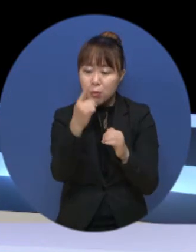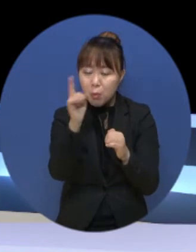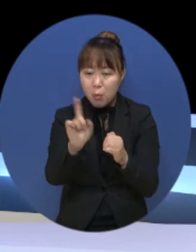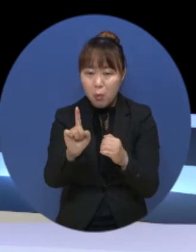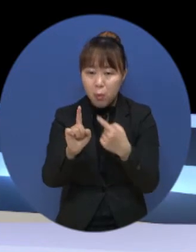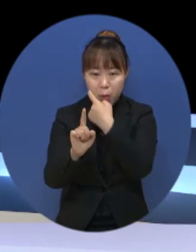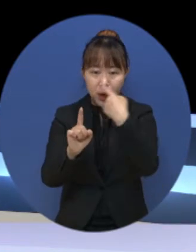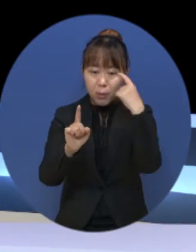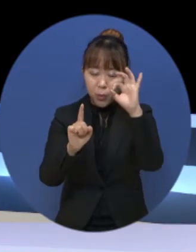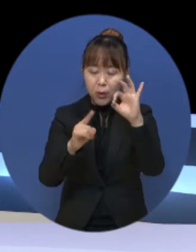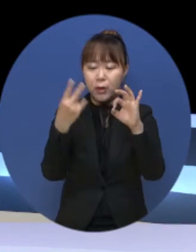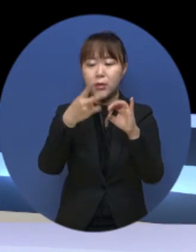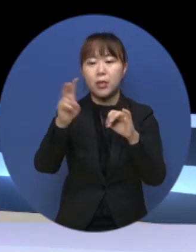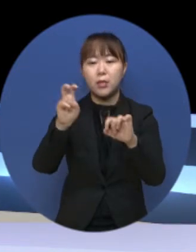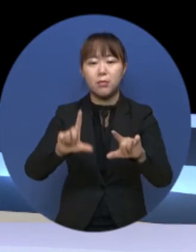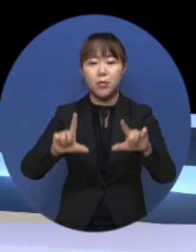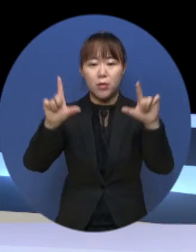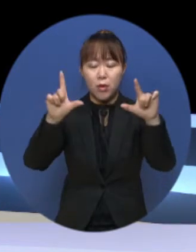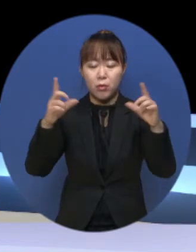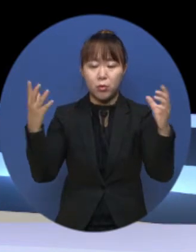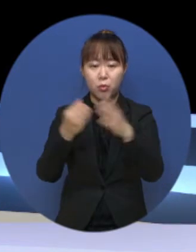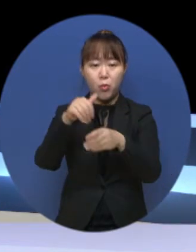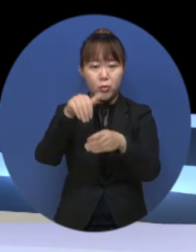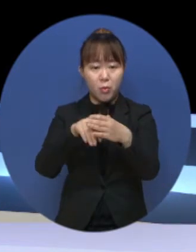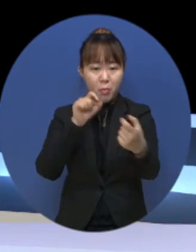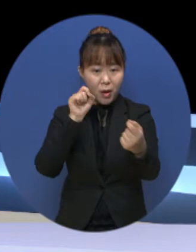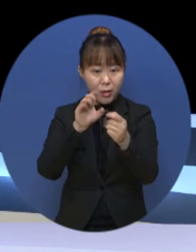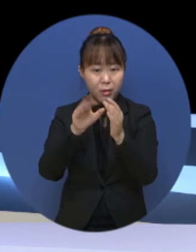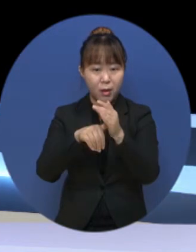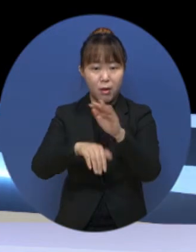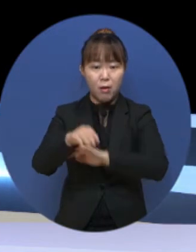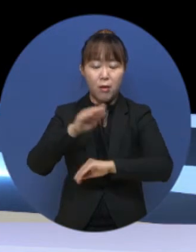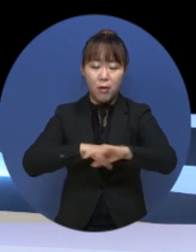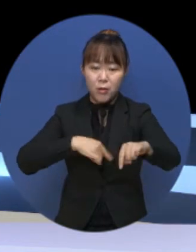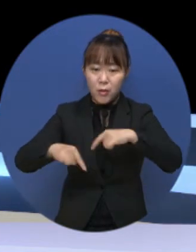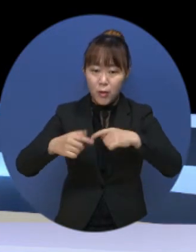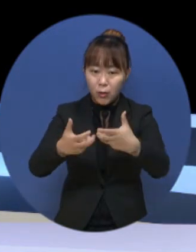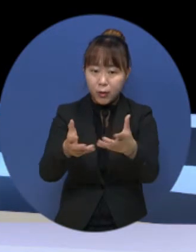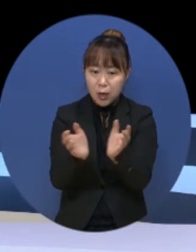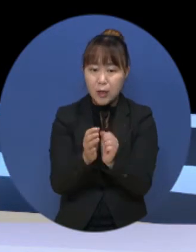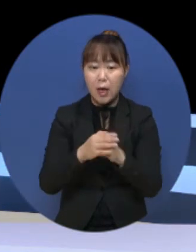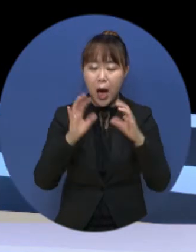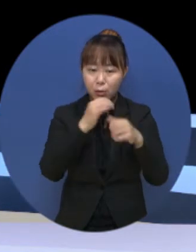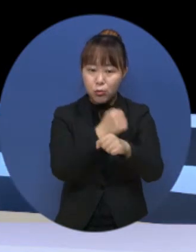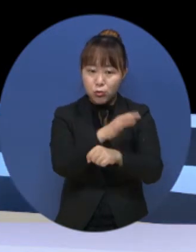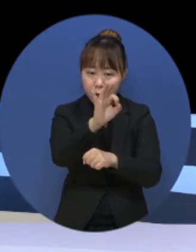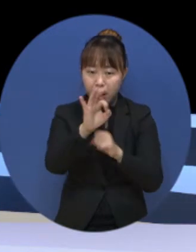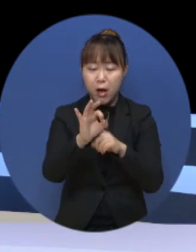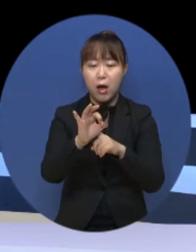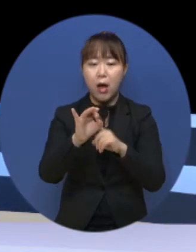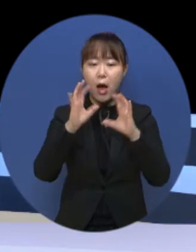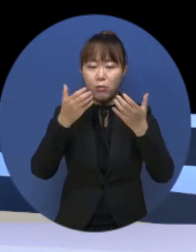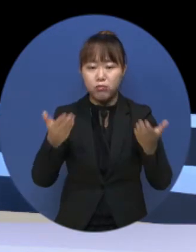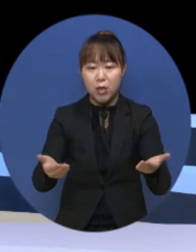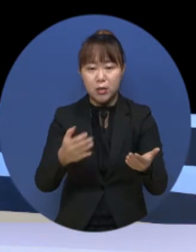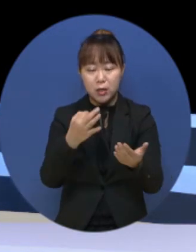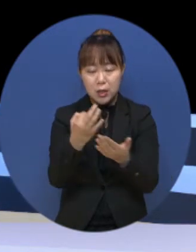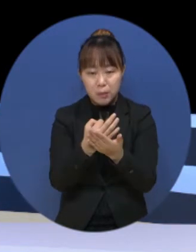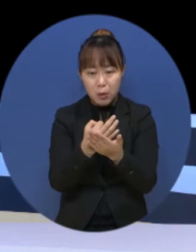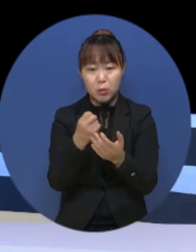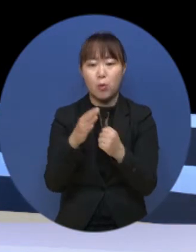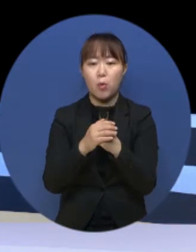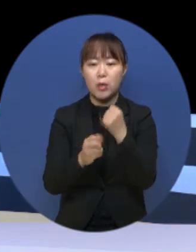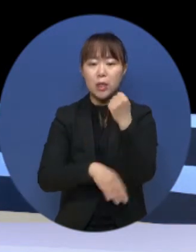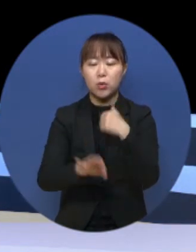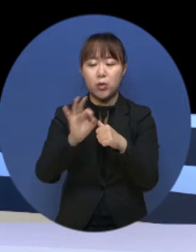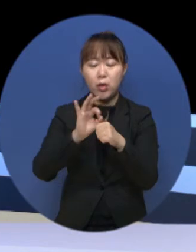살펴보면 2020년 총선을 앞두고 여야 정당들이 아동수당, 육아휴직급여 및 기초연금